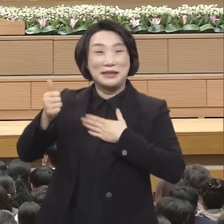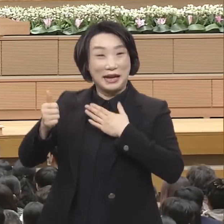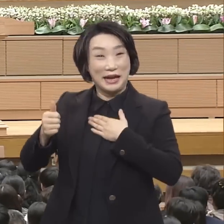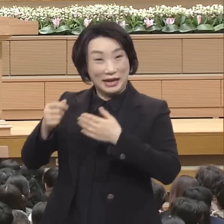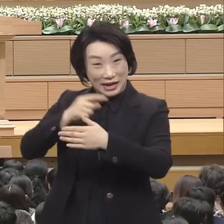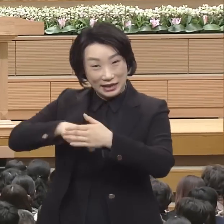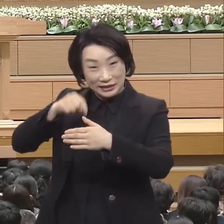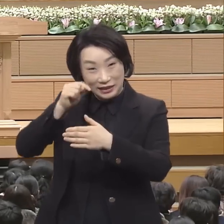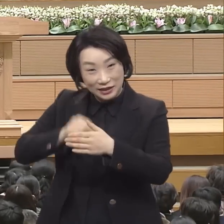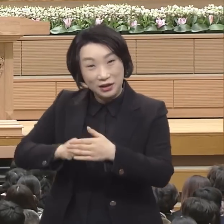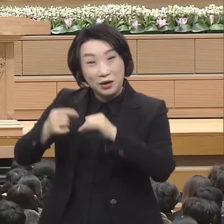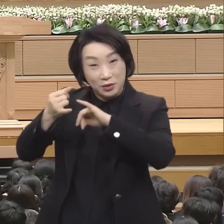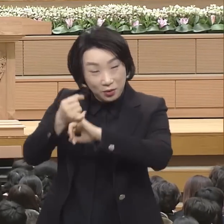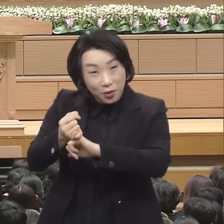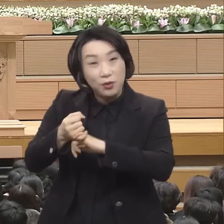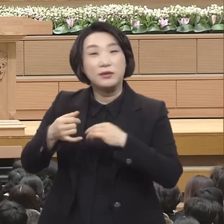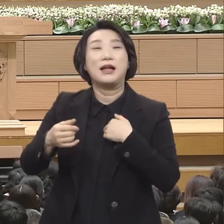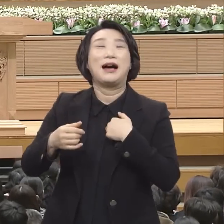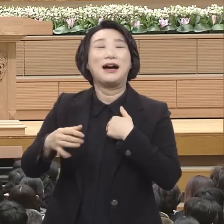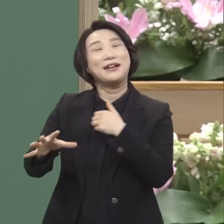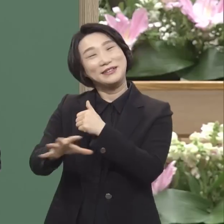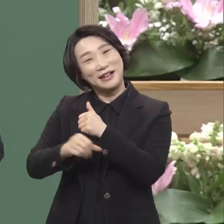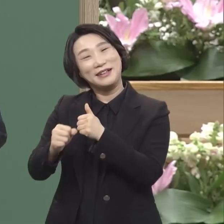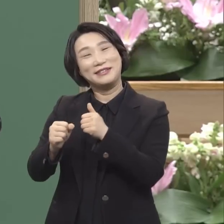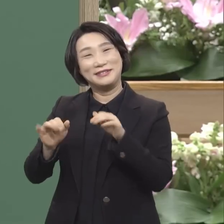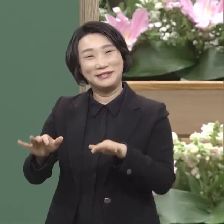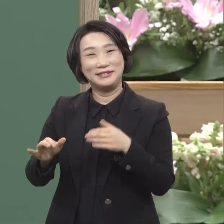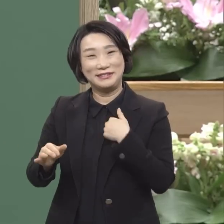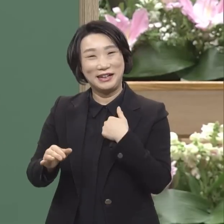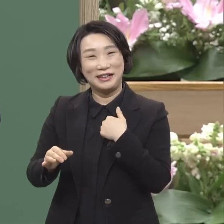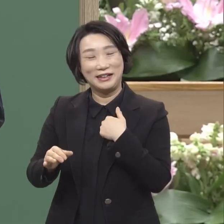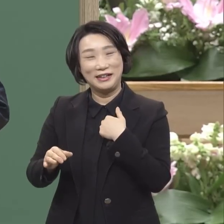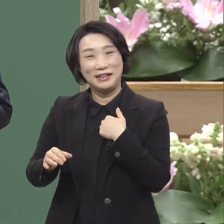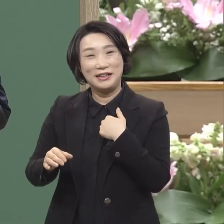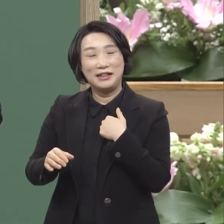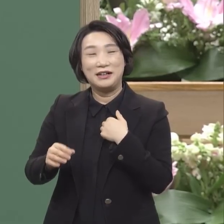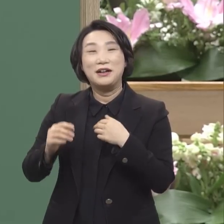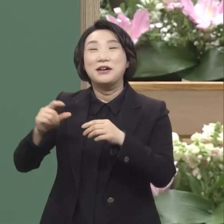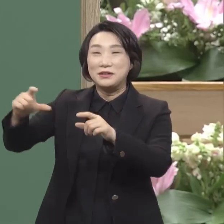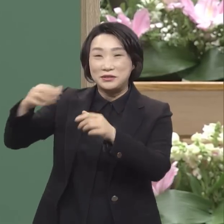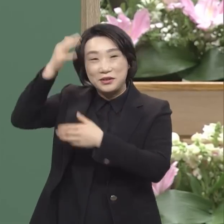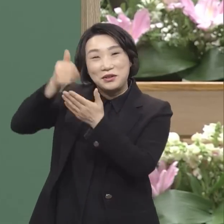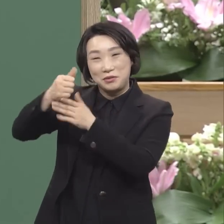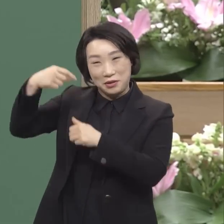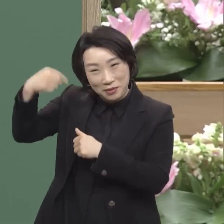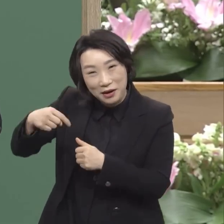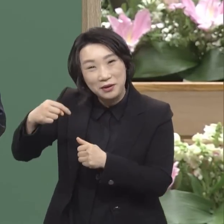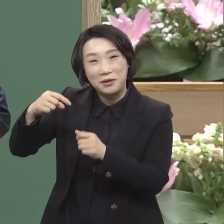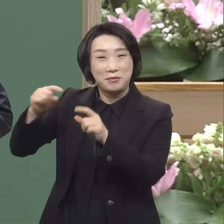안에서 반드시 나를 장악하고 내게 말씀하시고